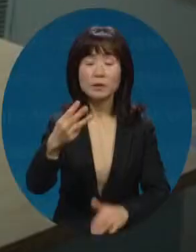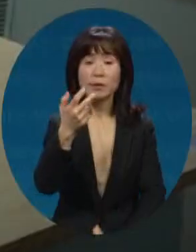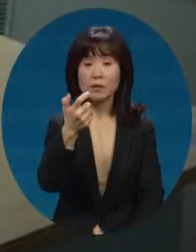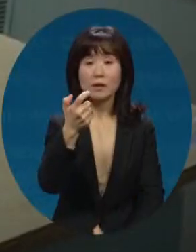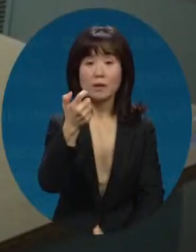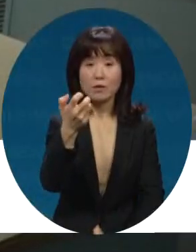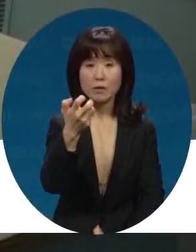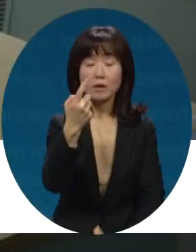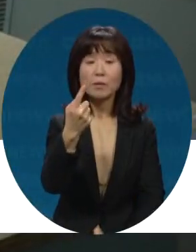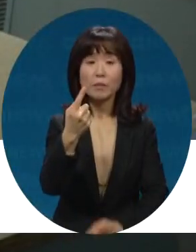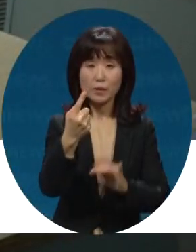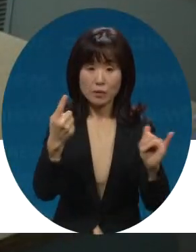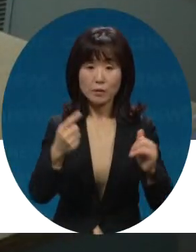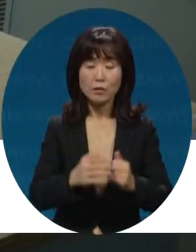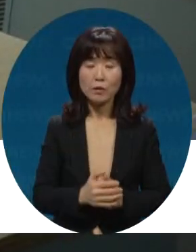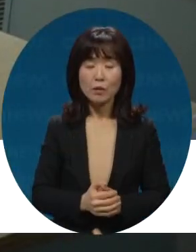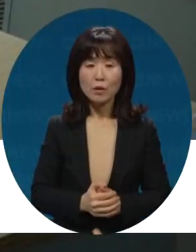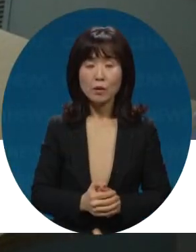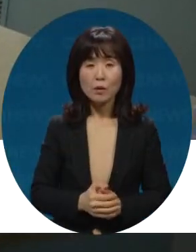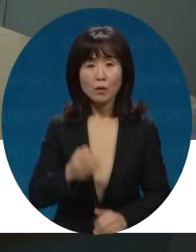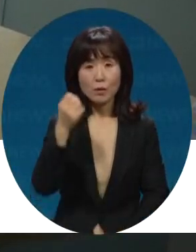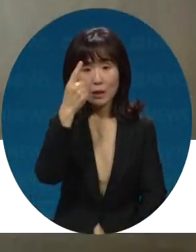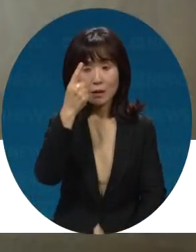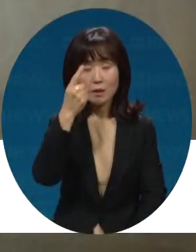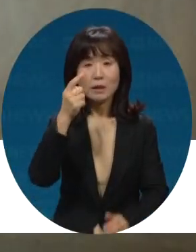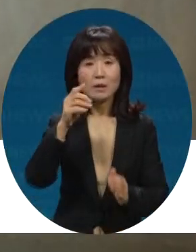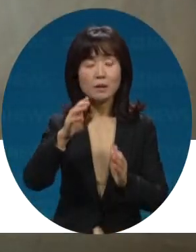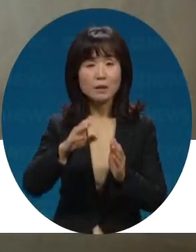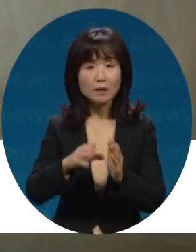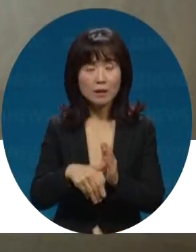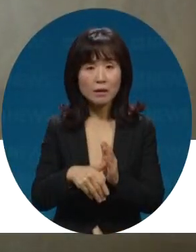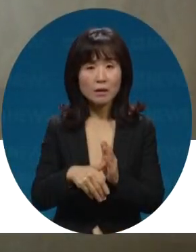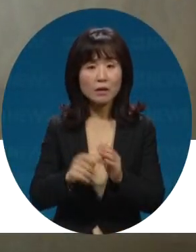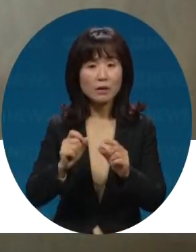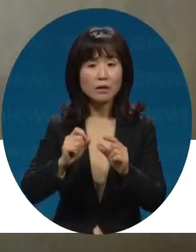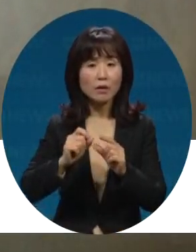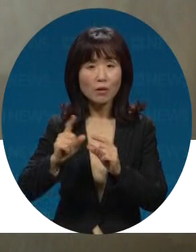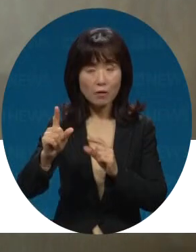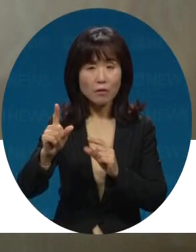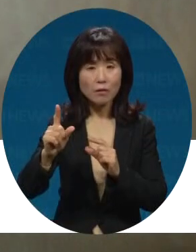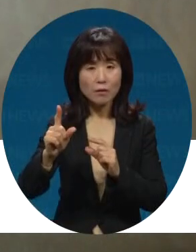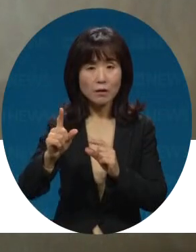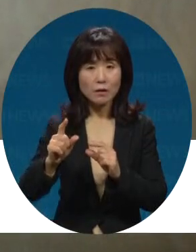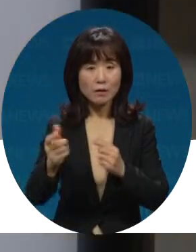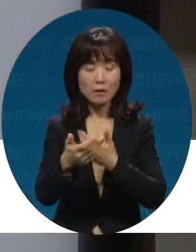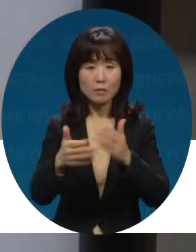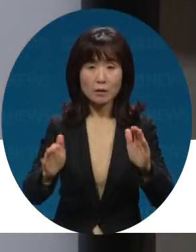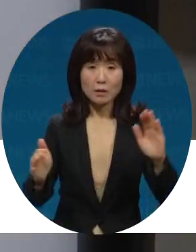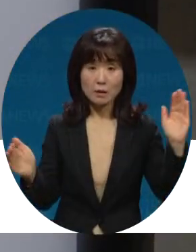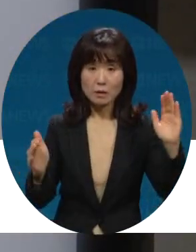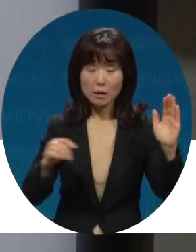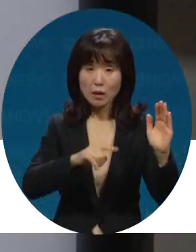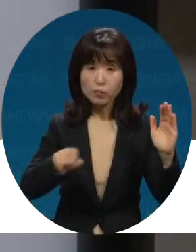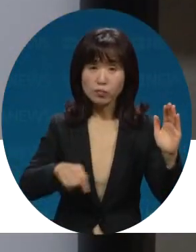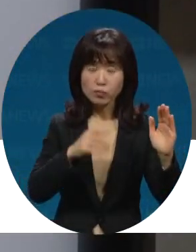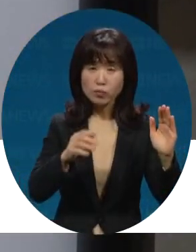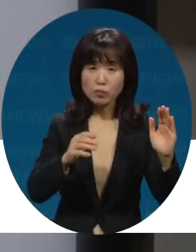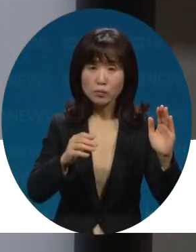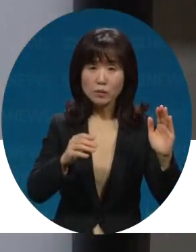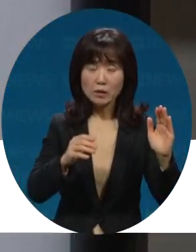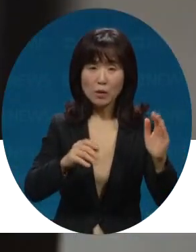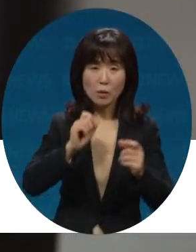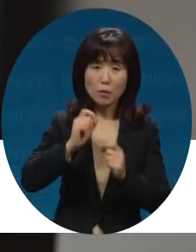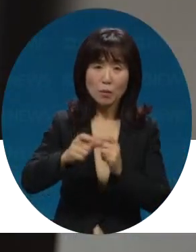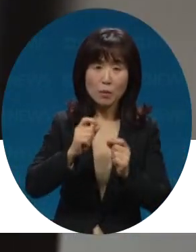달합니다 고등학교 1학년 때 거의 반 학생 중에서 안